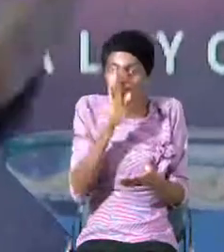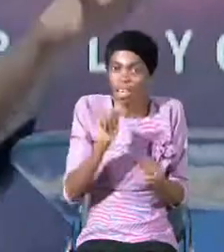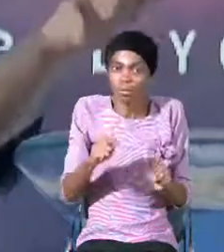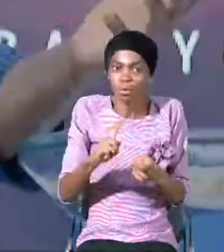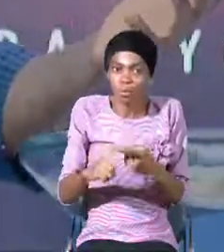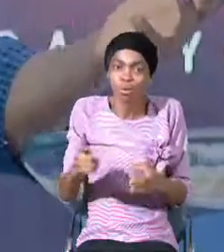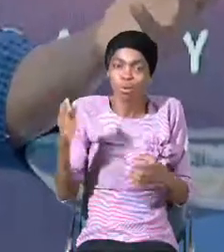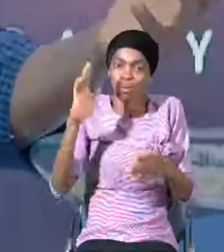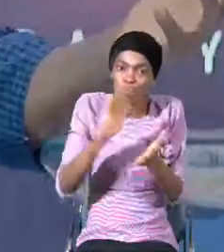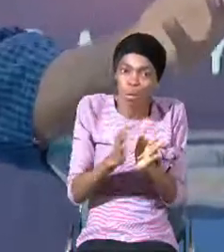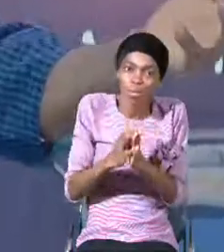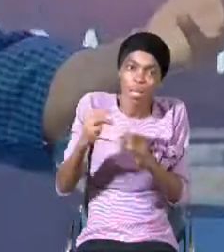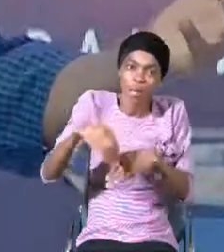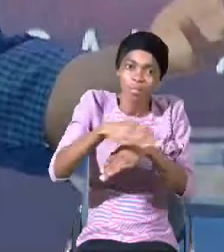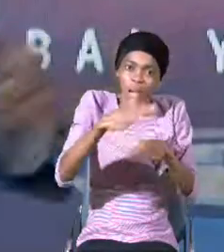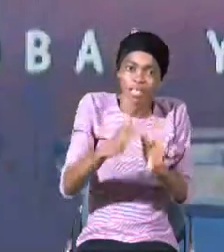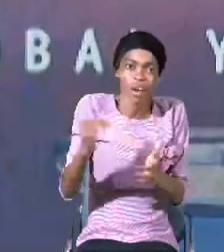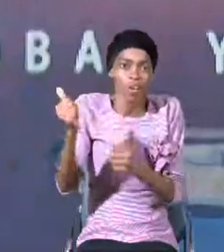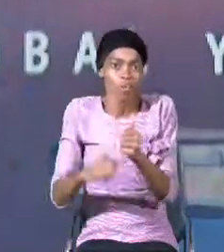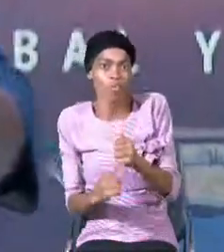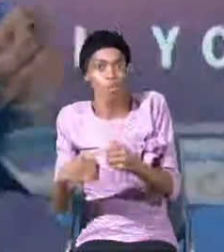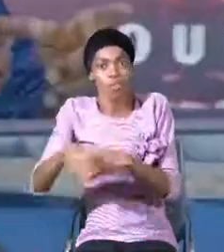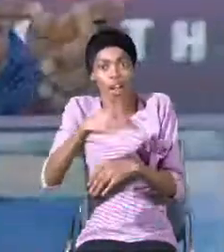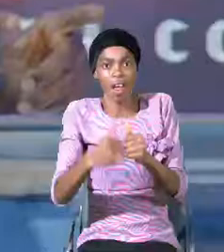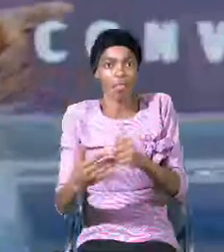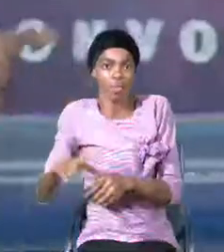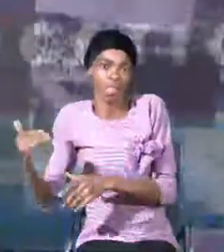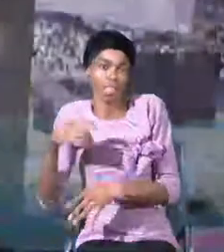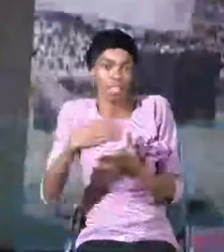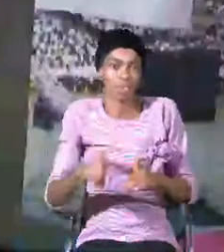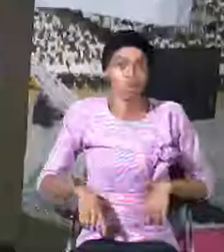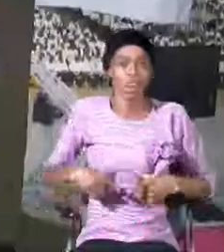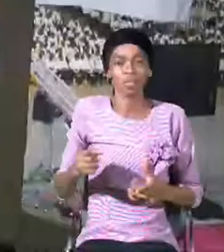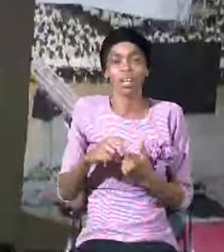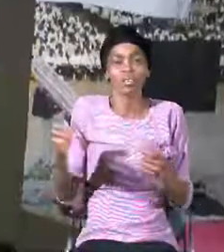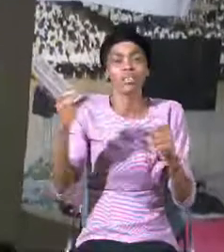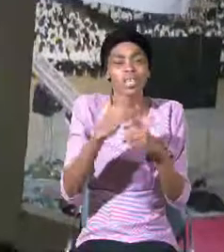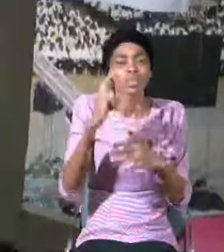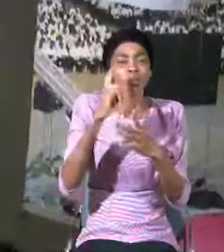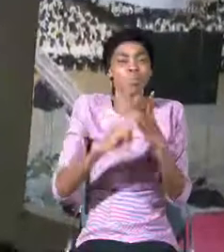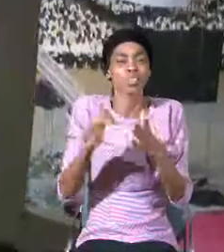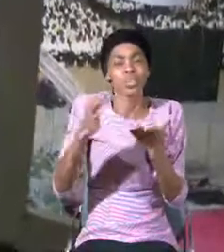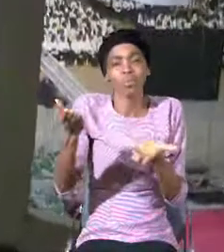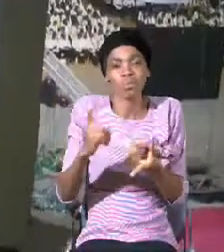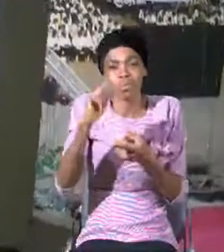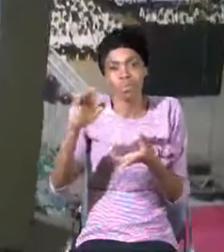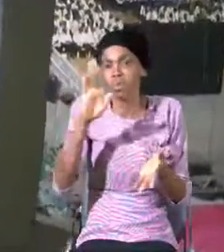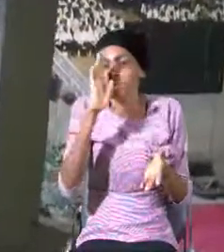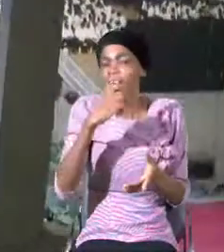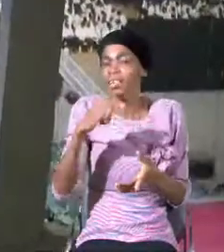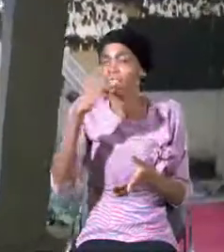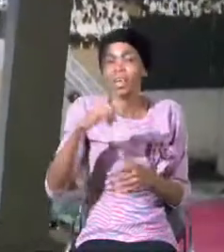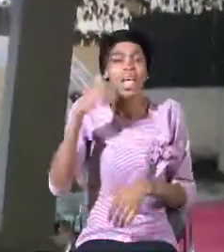Par une grande maîtrise qui va vous ramener là où il veut que vous soyez. Tous ceux